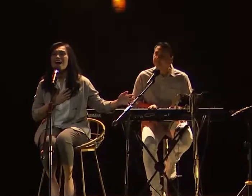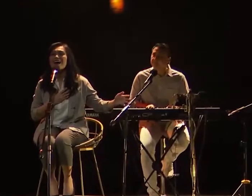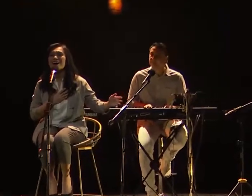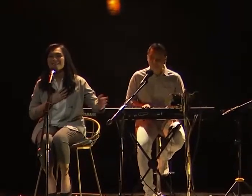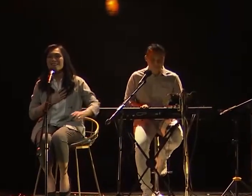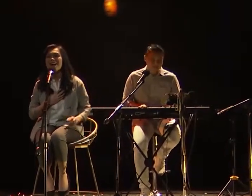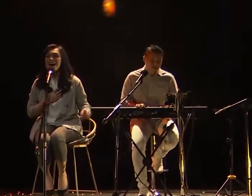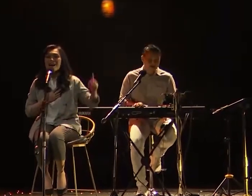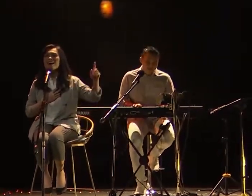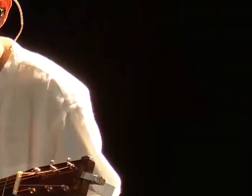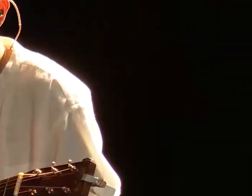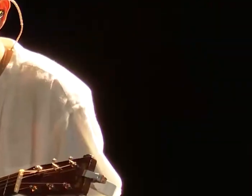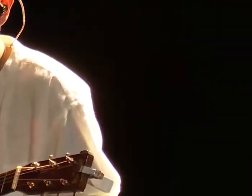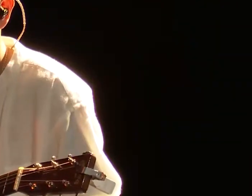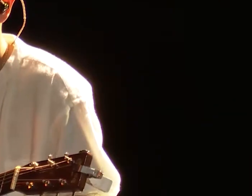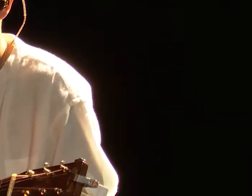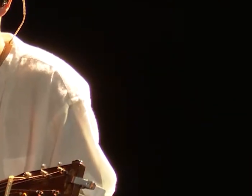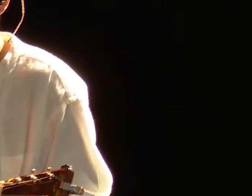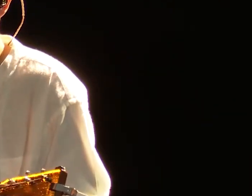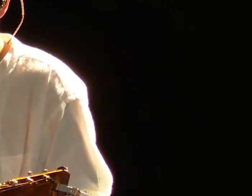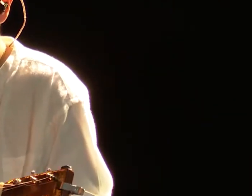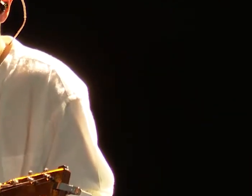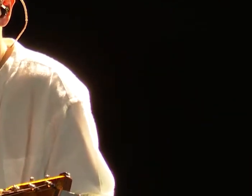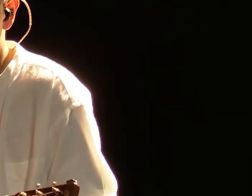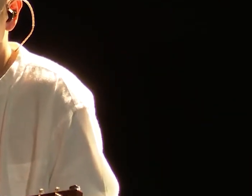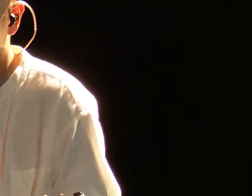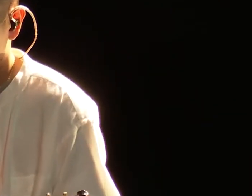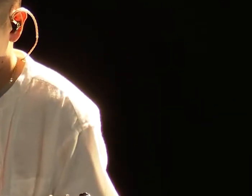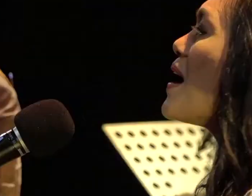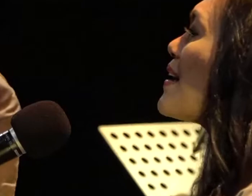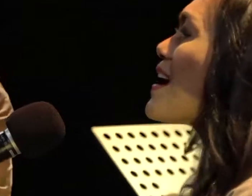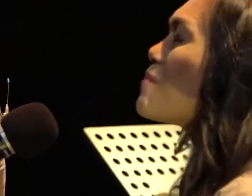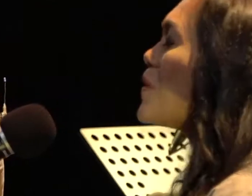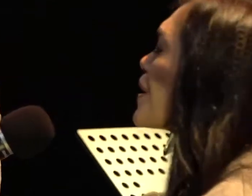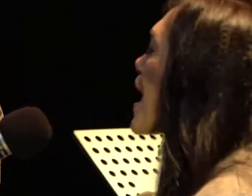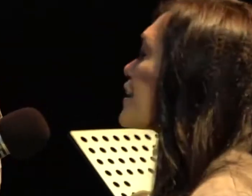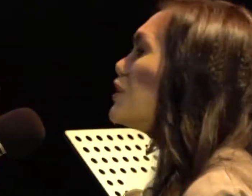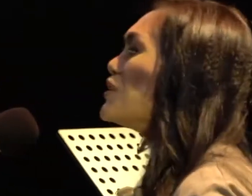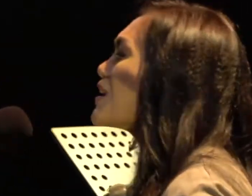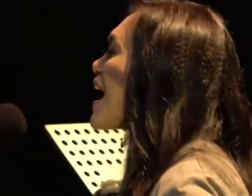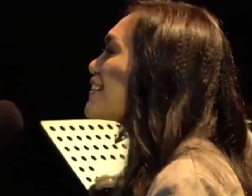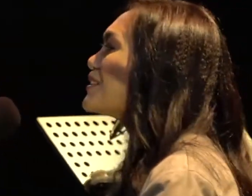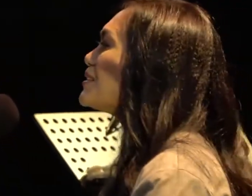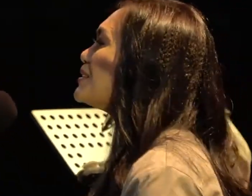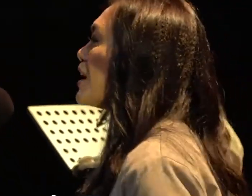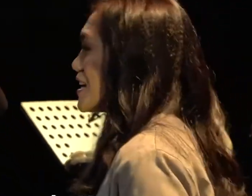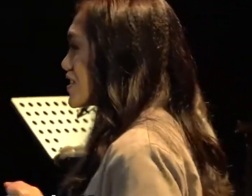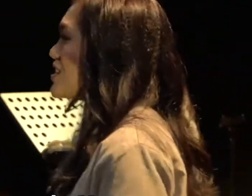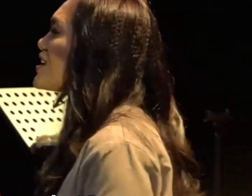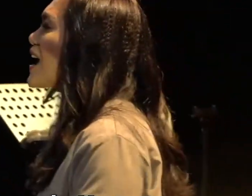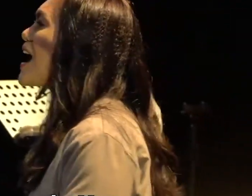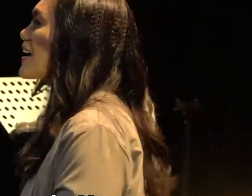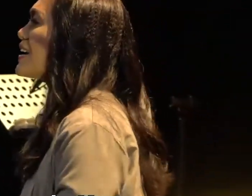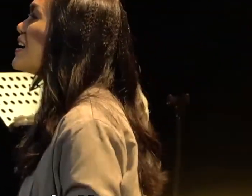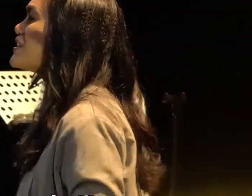Dia, Raja semesta. Tiada pernah ku ragu,